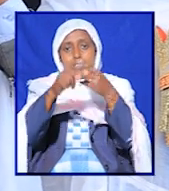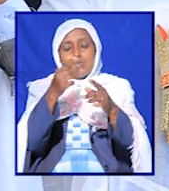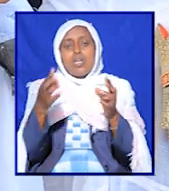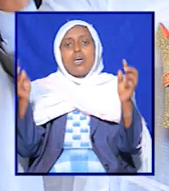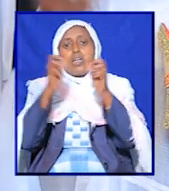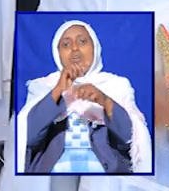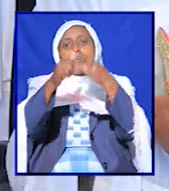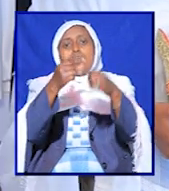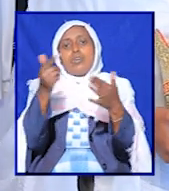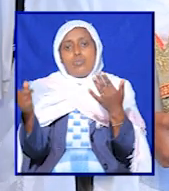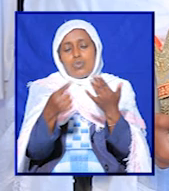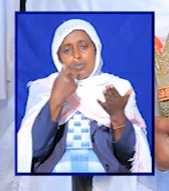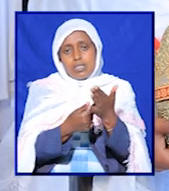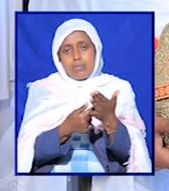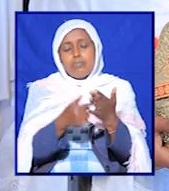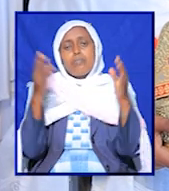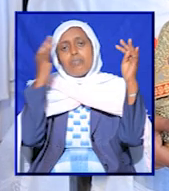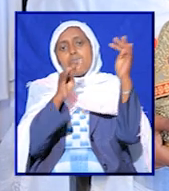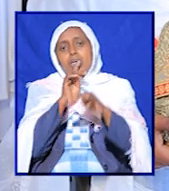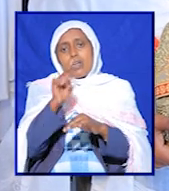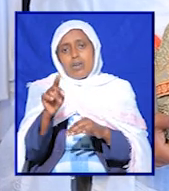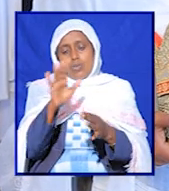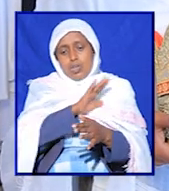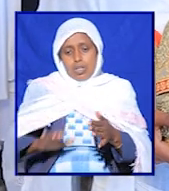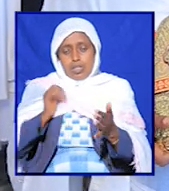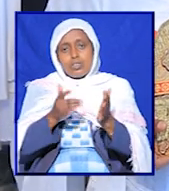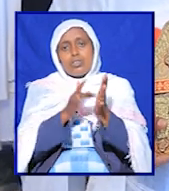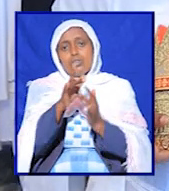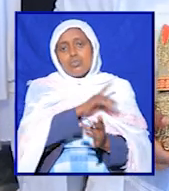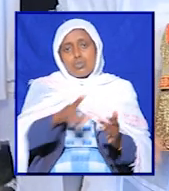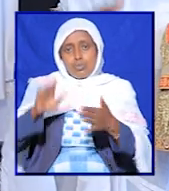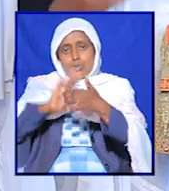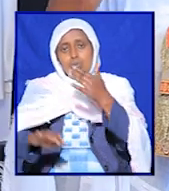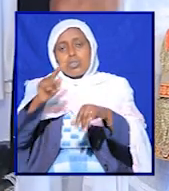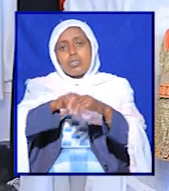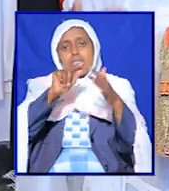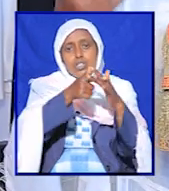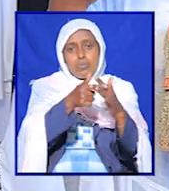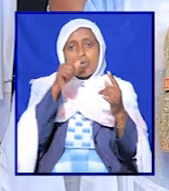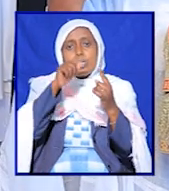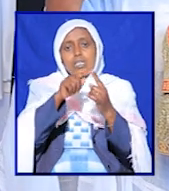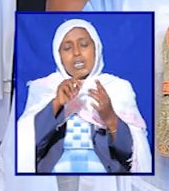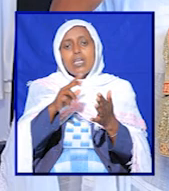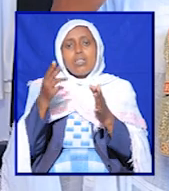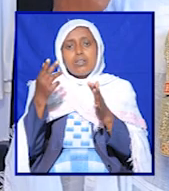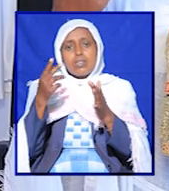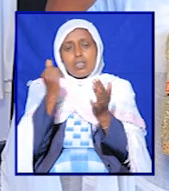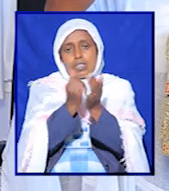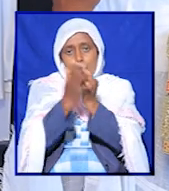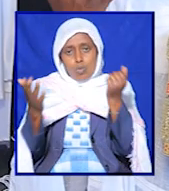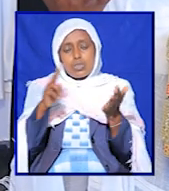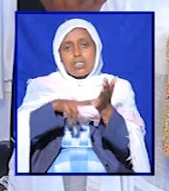እንደሆነ በዛም መከራ ነው። ጌታችን ኢየሱስ ክርስቶስ ከተወለደበት ጀምሮ እስከ ተሰቅሎ እስከ